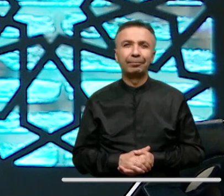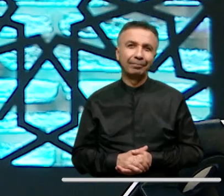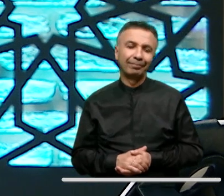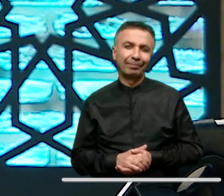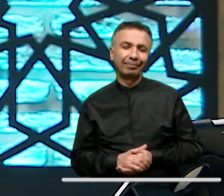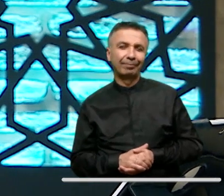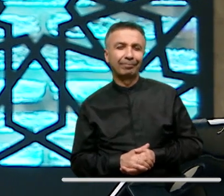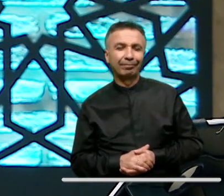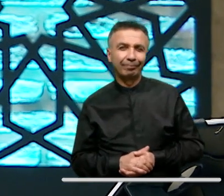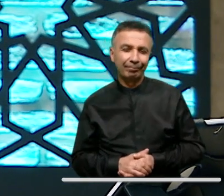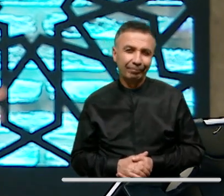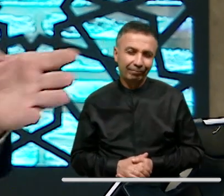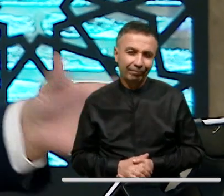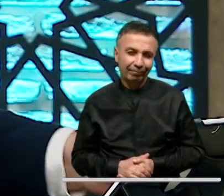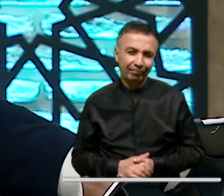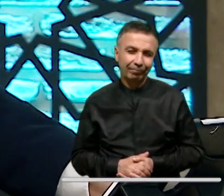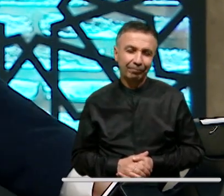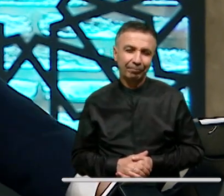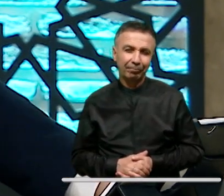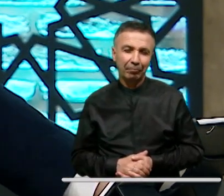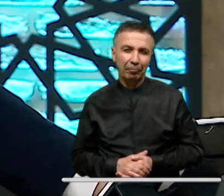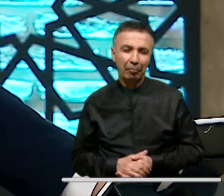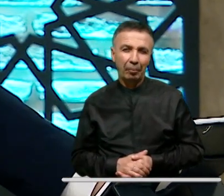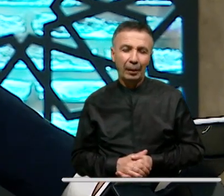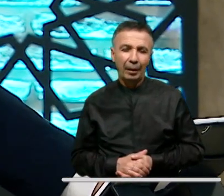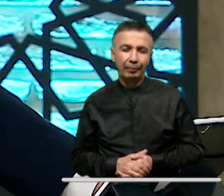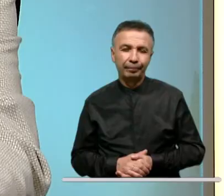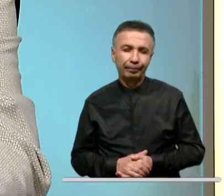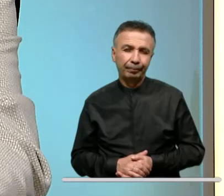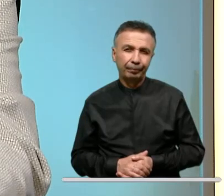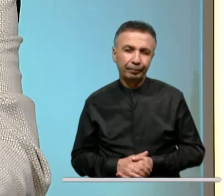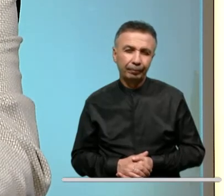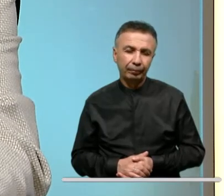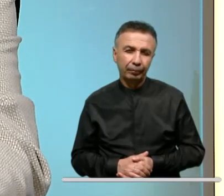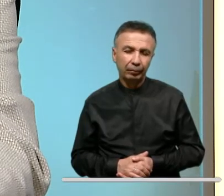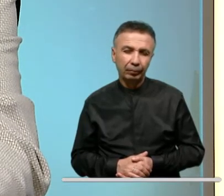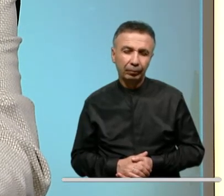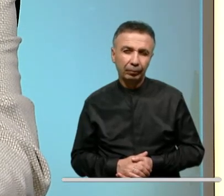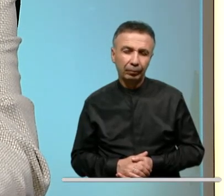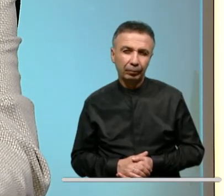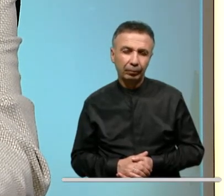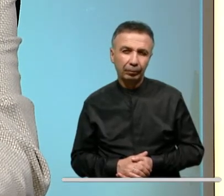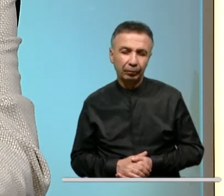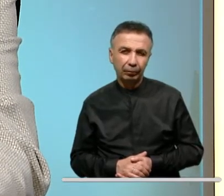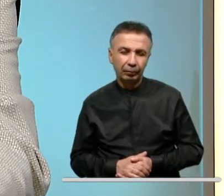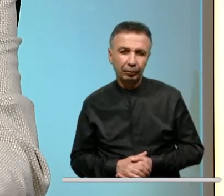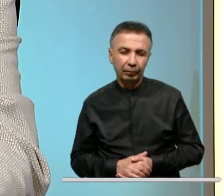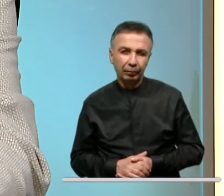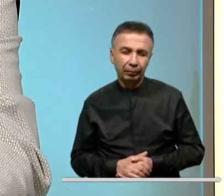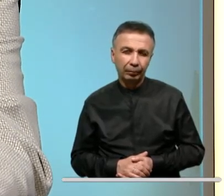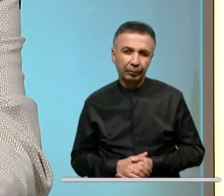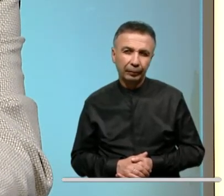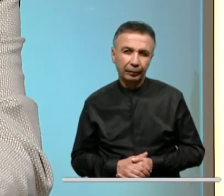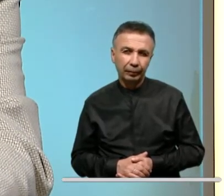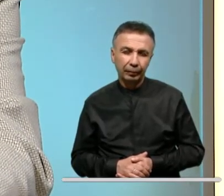mezarlar hakikaten çok şatafatlı yapılanlar da var böyle sade yapılanlar da var her ikisi değerlendirildiğinde Acaba ne deriz